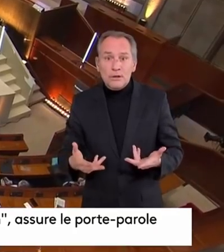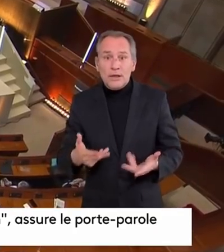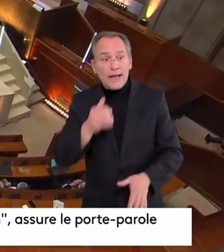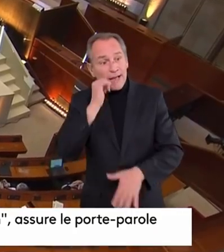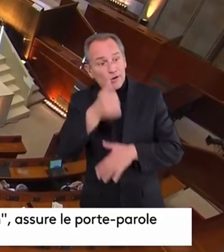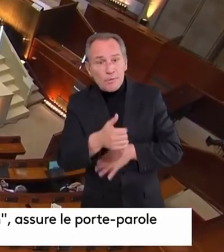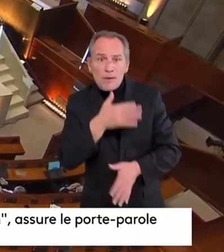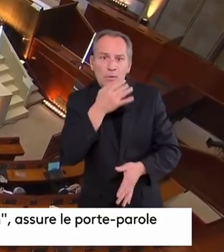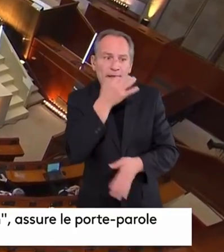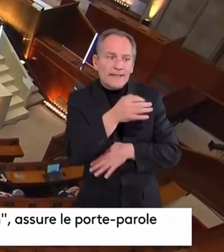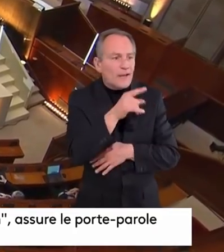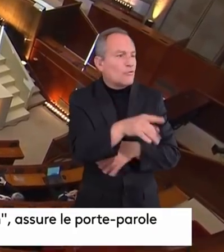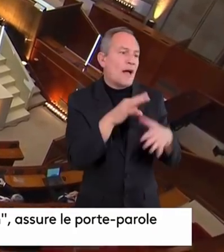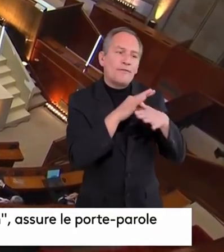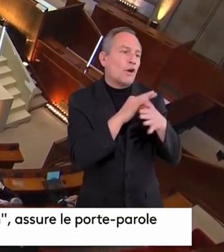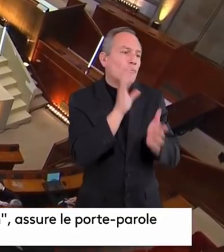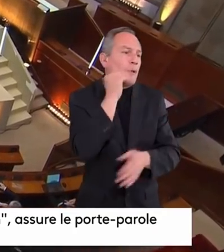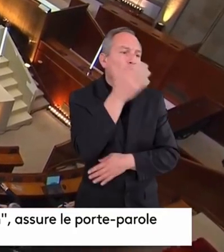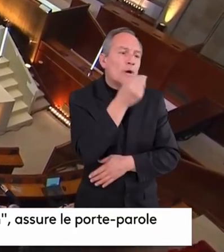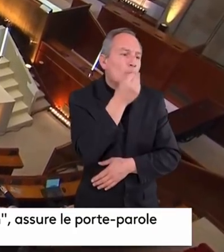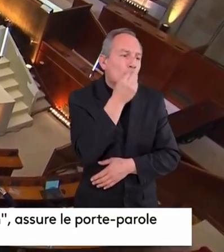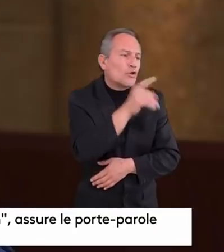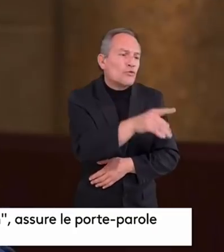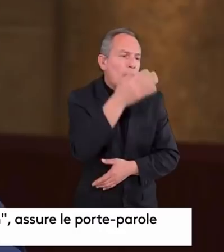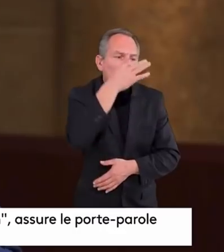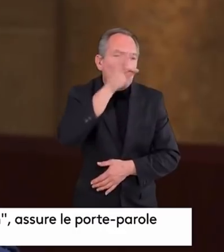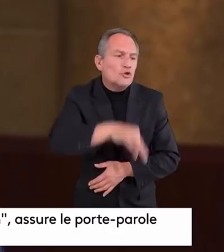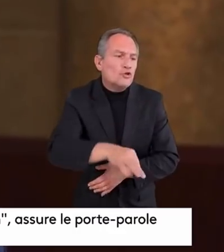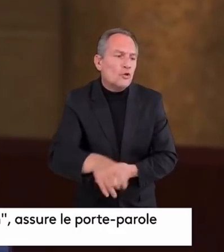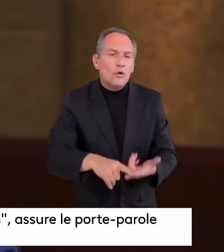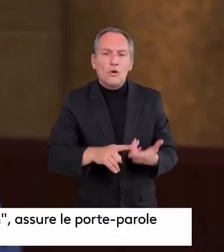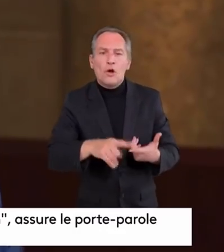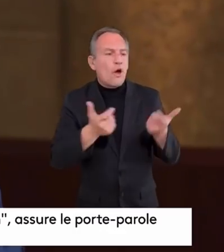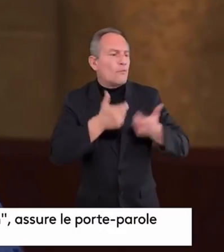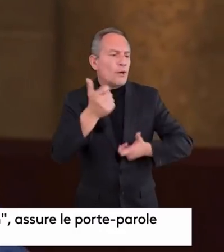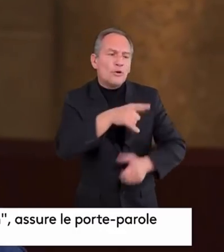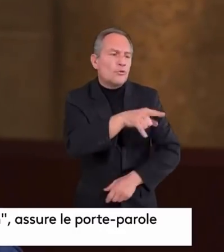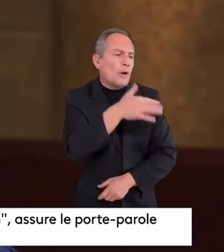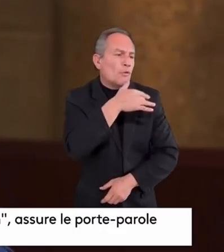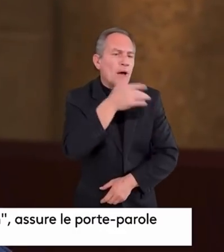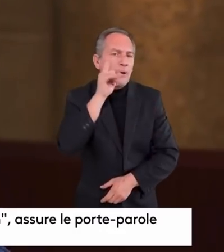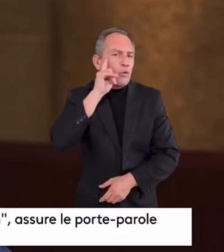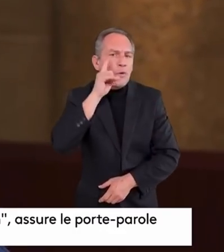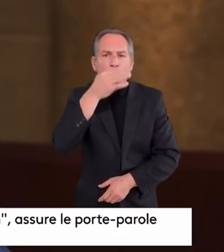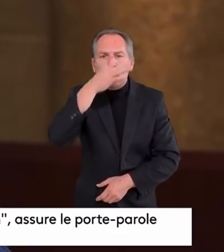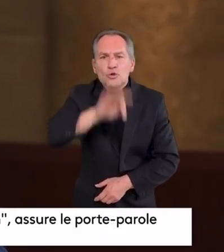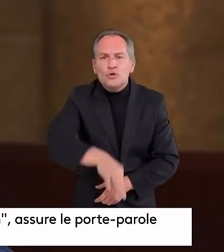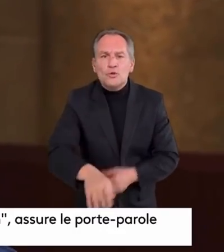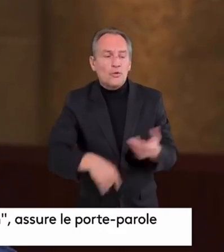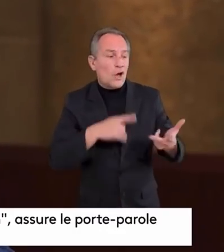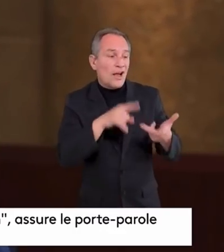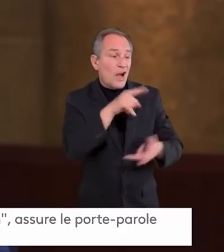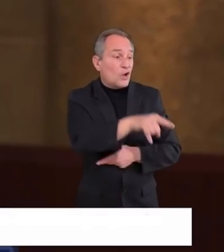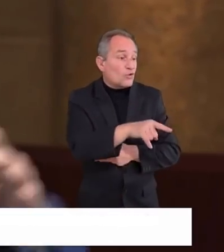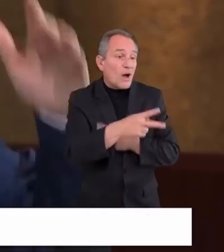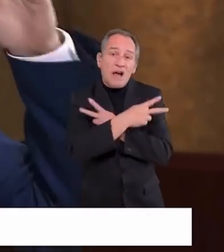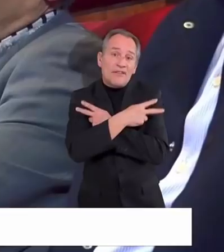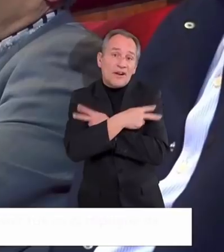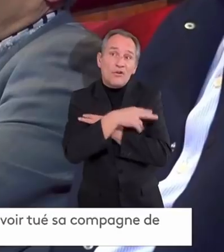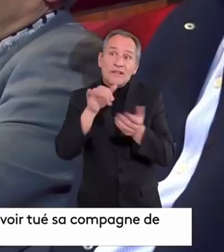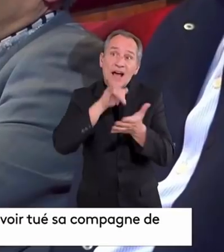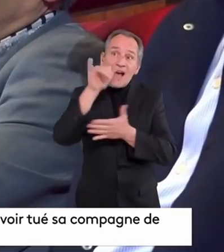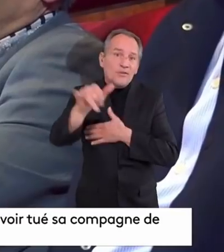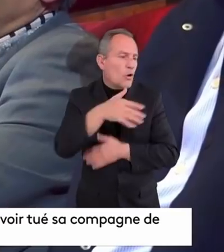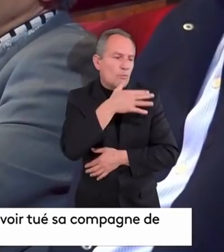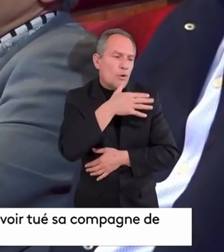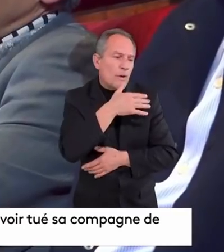toujours pas de viande, hein, parce que ça pollue, qu'ils ont plus le droit à la voiture parce que ça pollue, et qu'ils peuvent pas en voiture partir en vacances en avion, parce que l'avion,